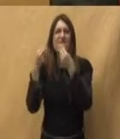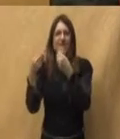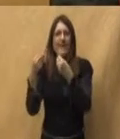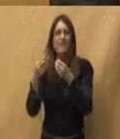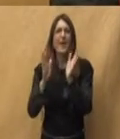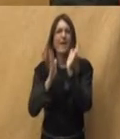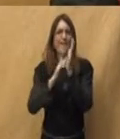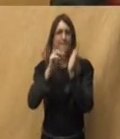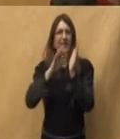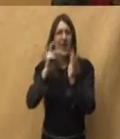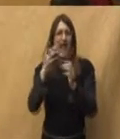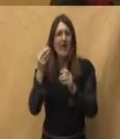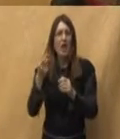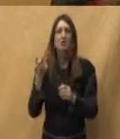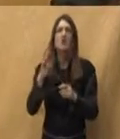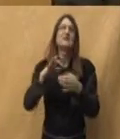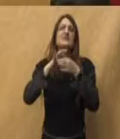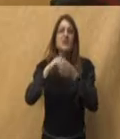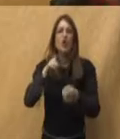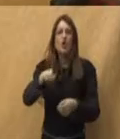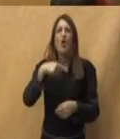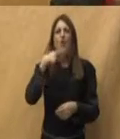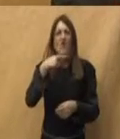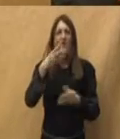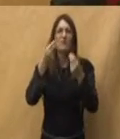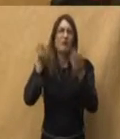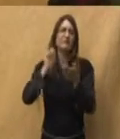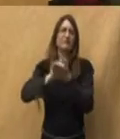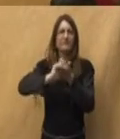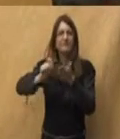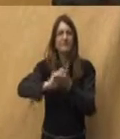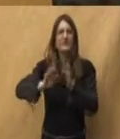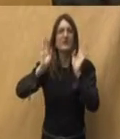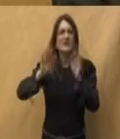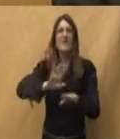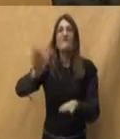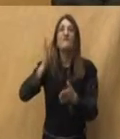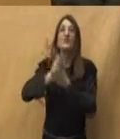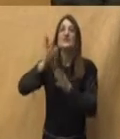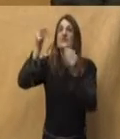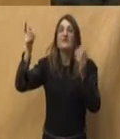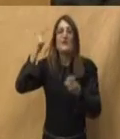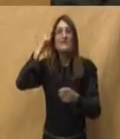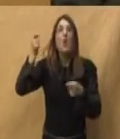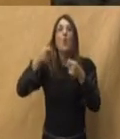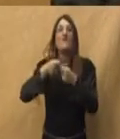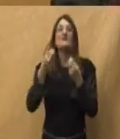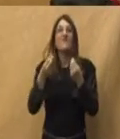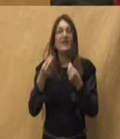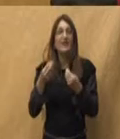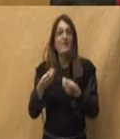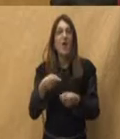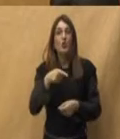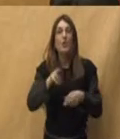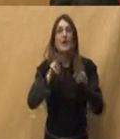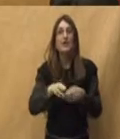minerala, koji se stalno spominju, o kojima se mnogo piše, tako da mislim da svaka ptica na grani zna priču o vitaminima, imamo nešto